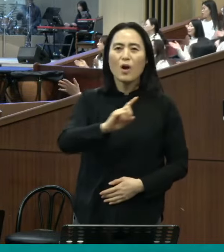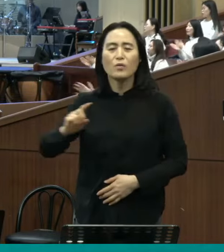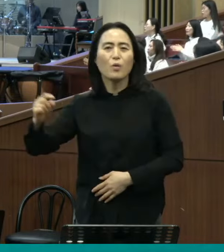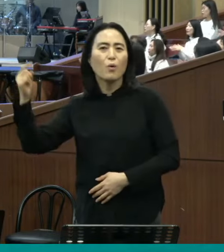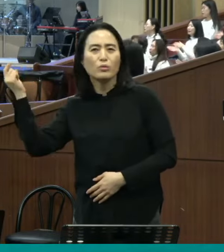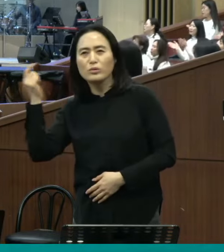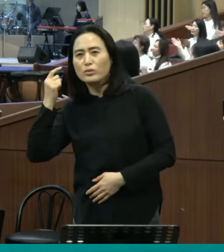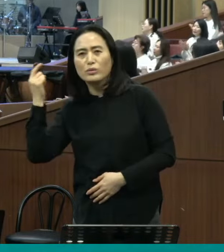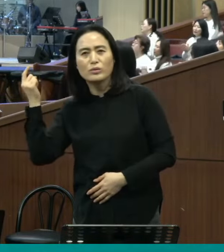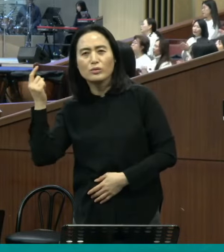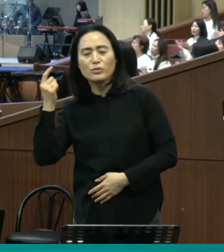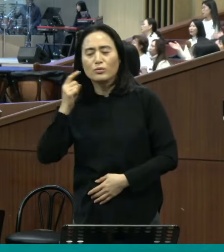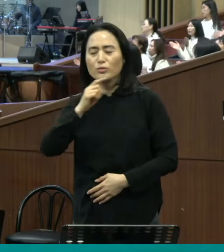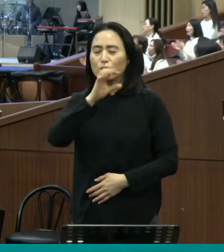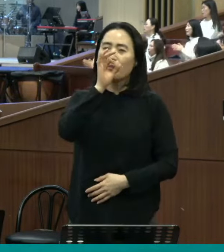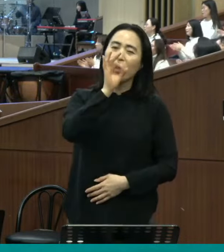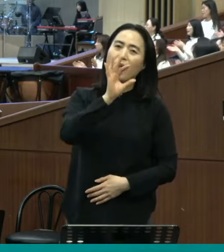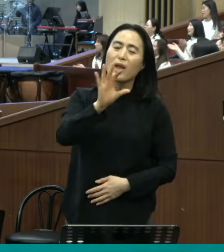아무것도 들을 수